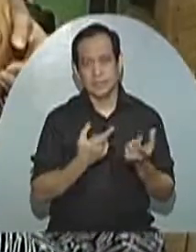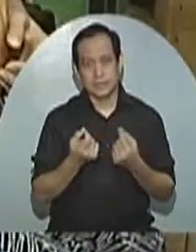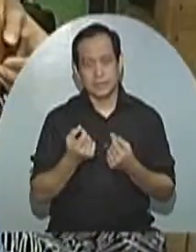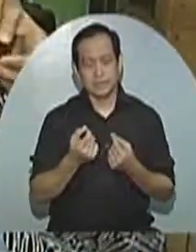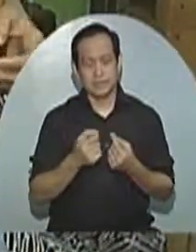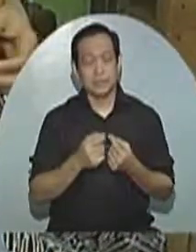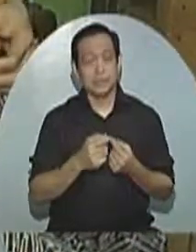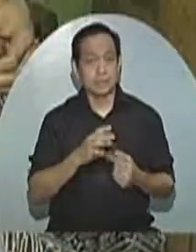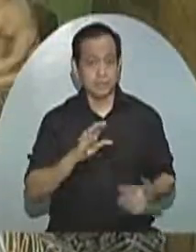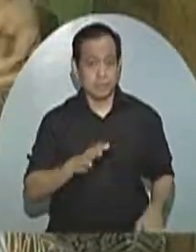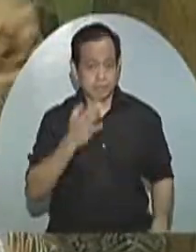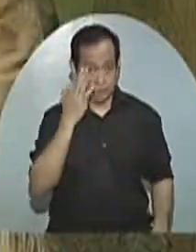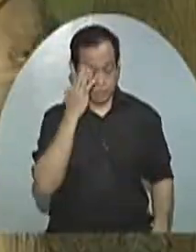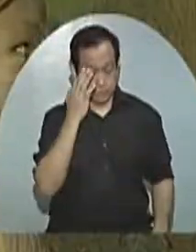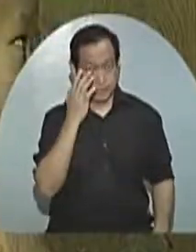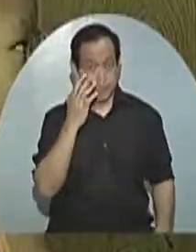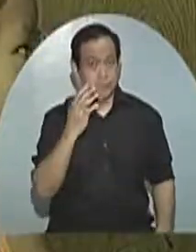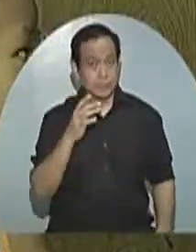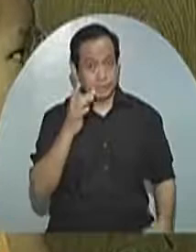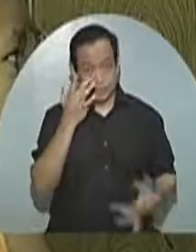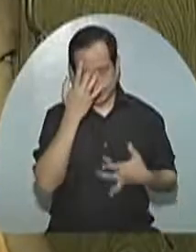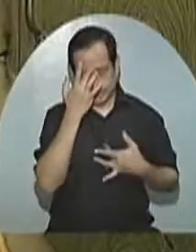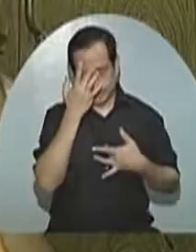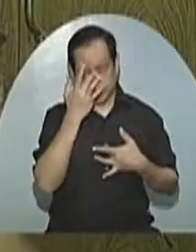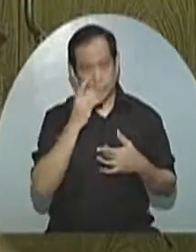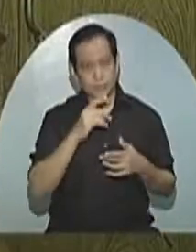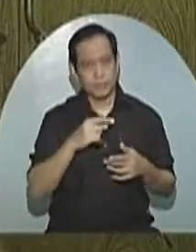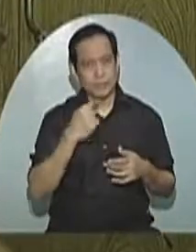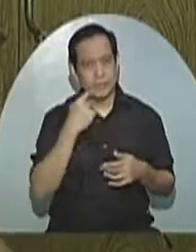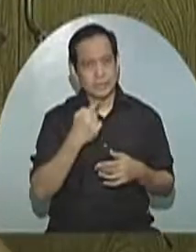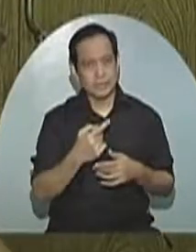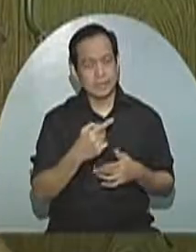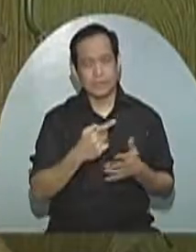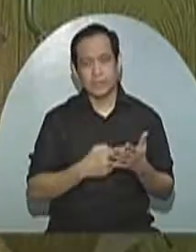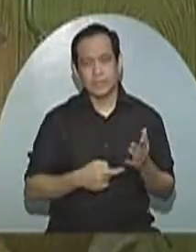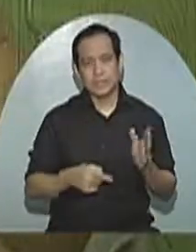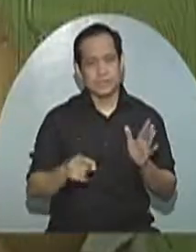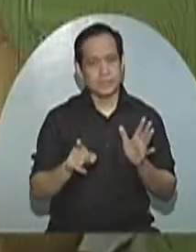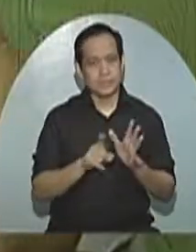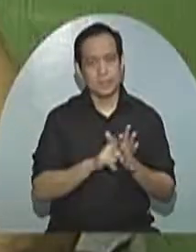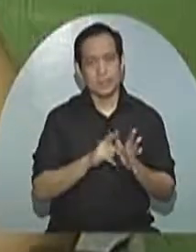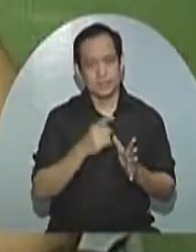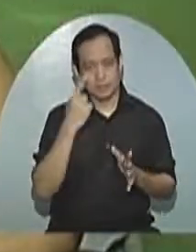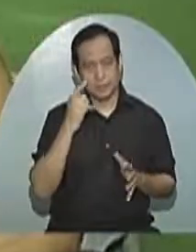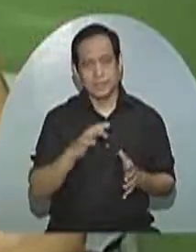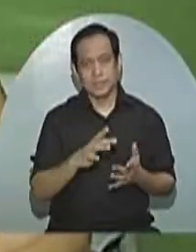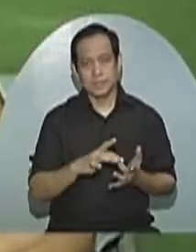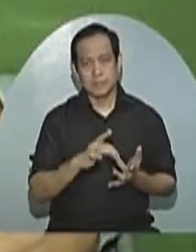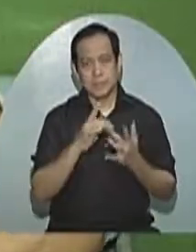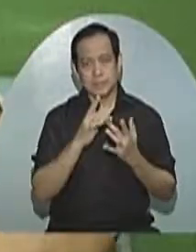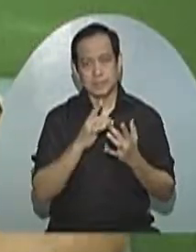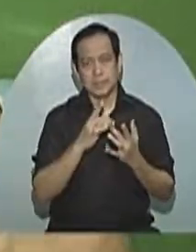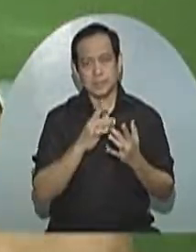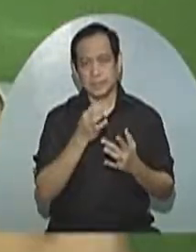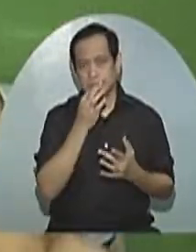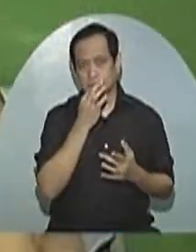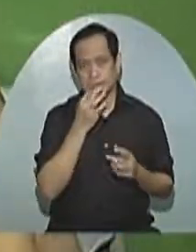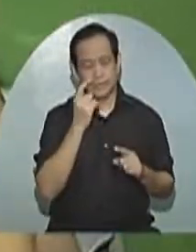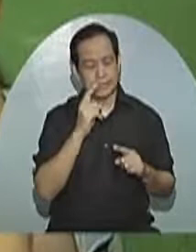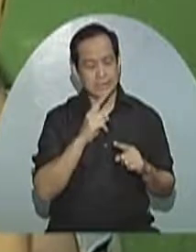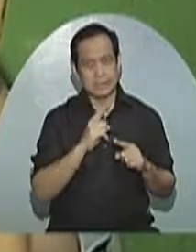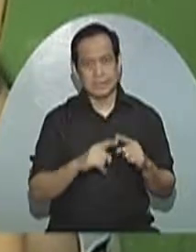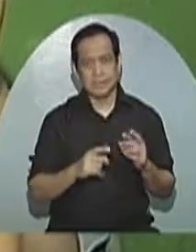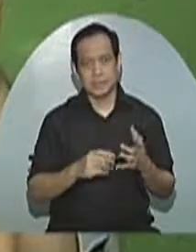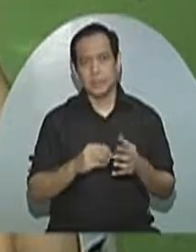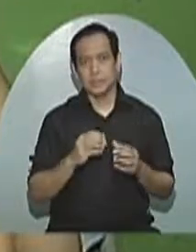bang po niya na may sakit po siya? Sinasabi namin kung ano yung mga bawal sa kanya, lalo na yung mga pagkain na hindi pwede